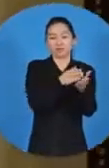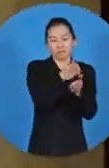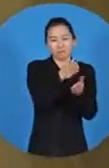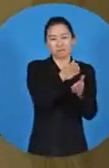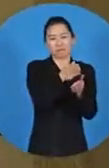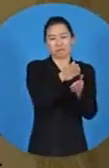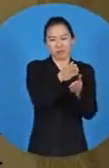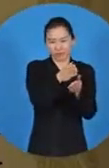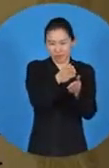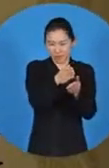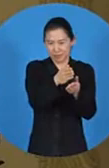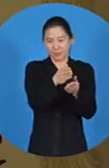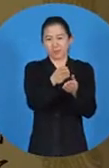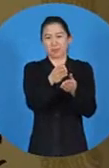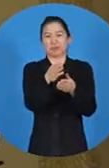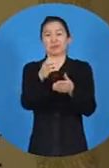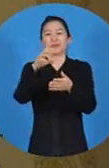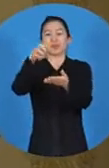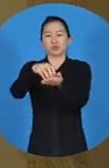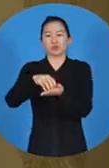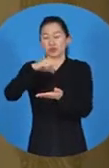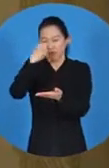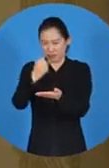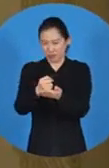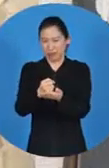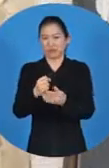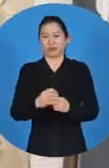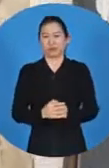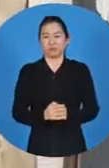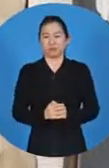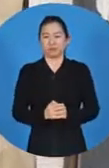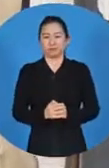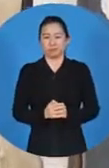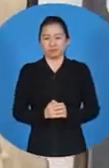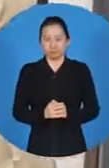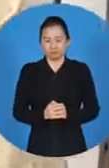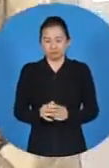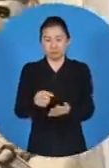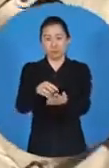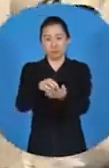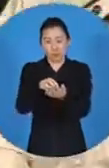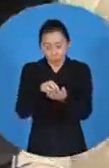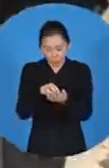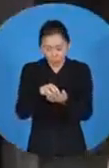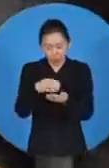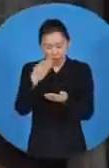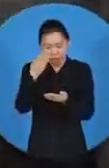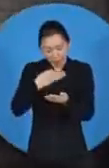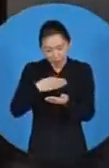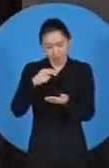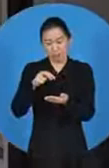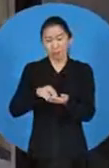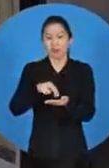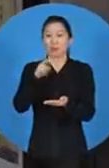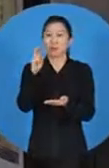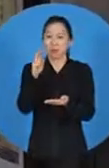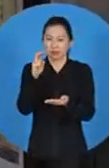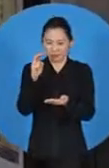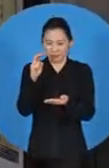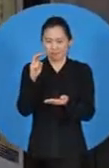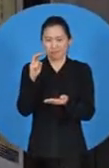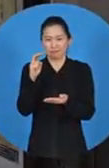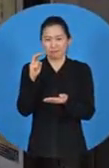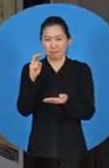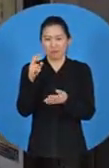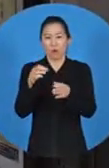換するなどして受賞となりました。 受賞されていかがですか？ いや、ちょっと正直かなりびっくりしましたね。